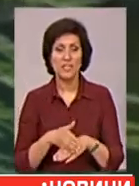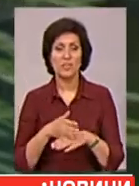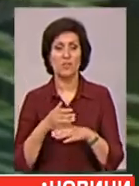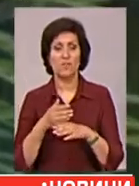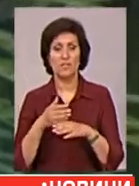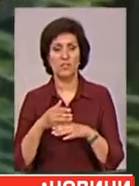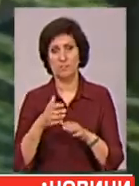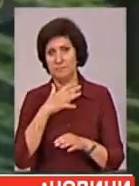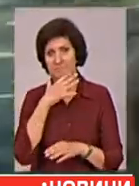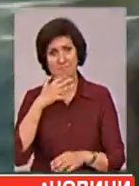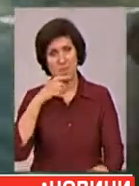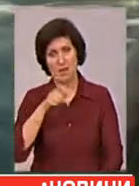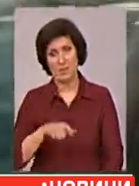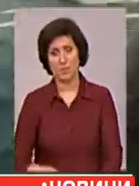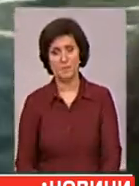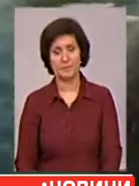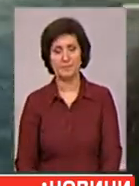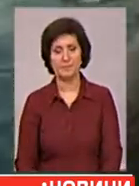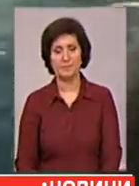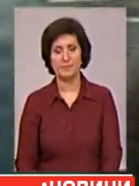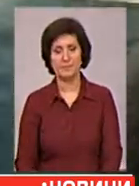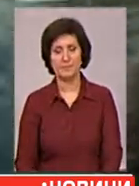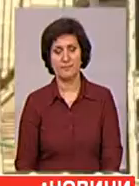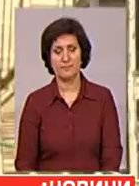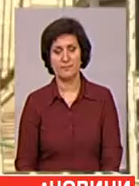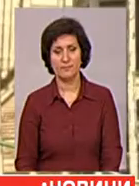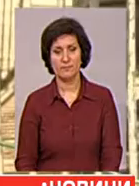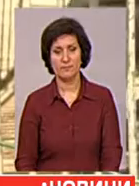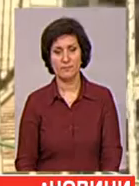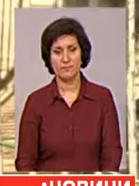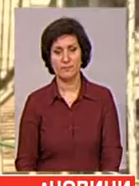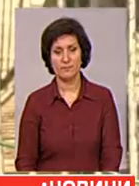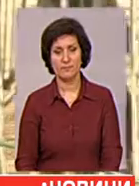бракує. Андрій Хоменко, Тетяна Недбайло, Дмитро Горозія. Новини на Першому.